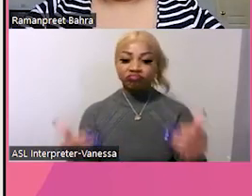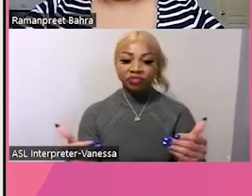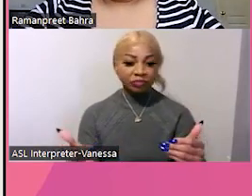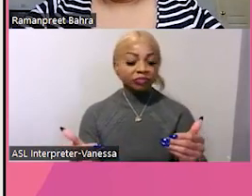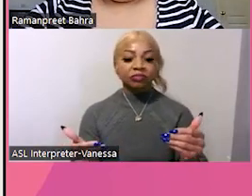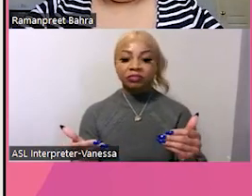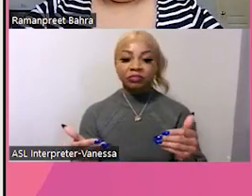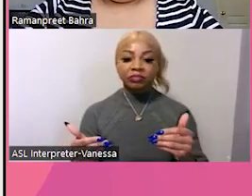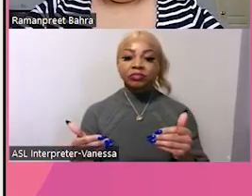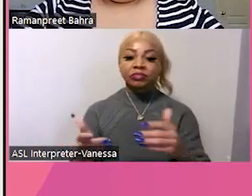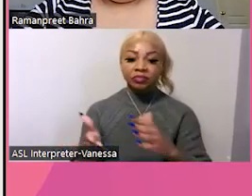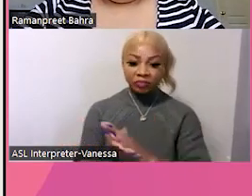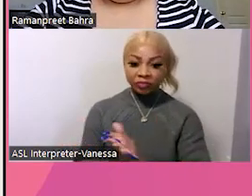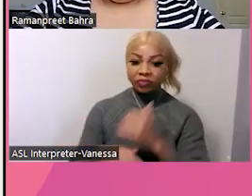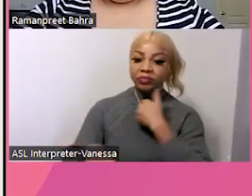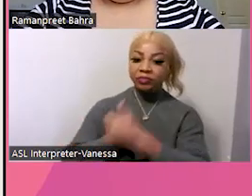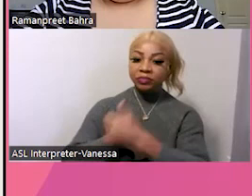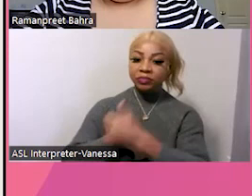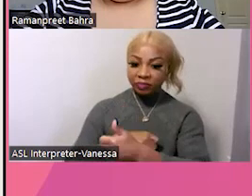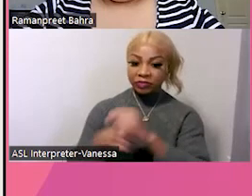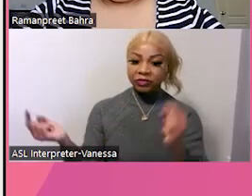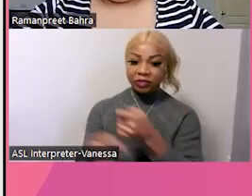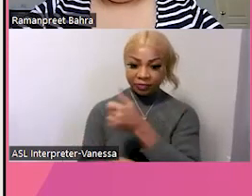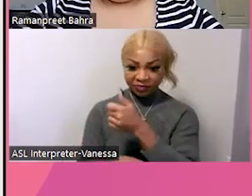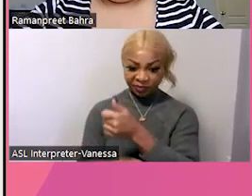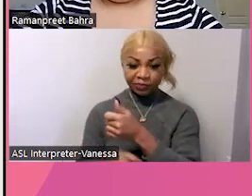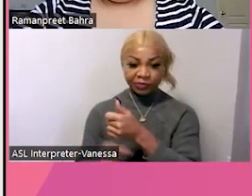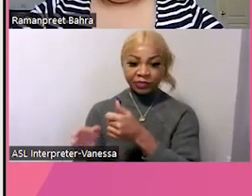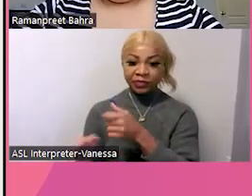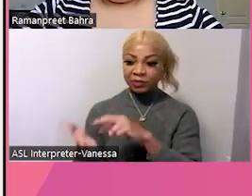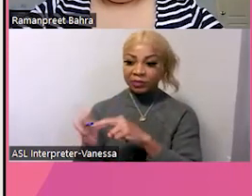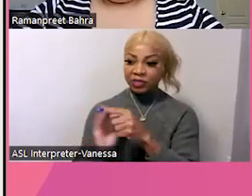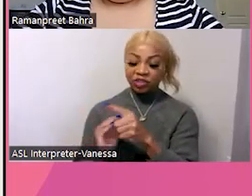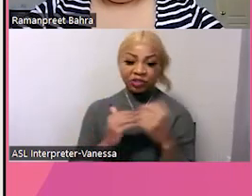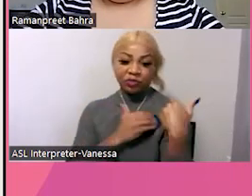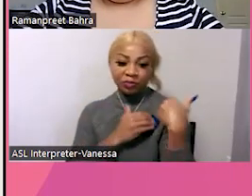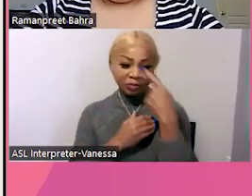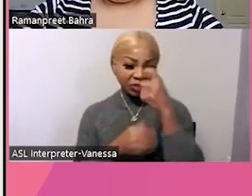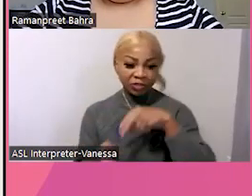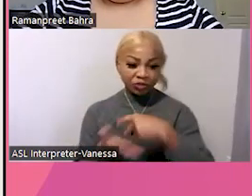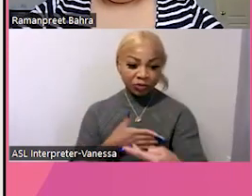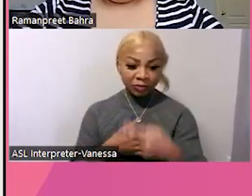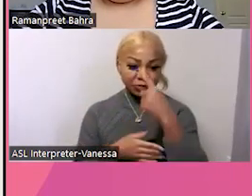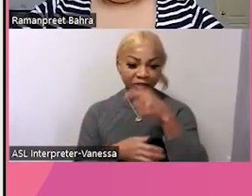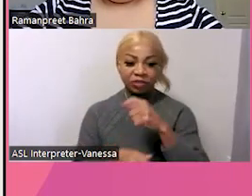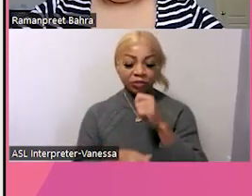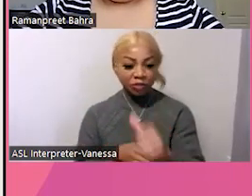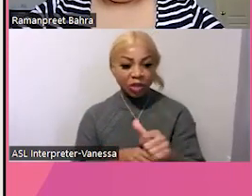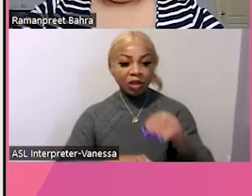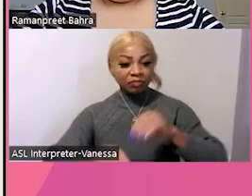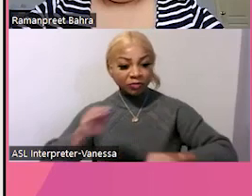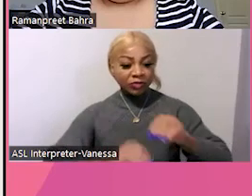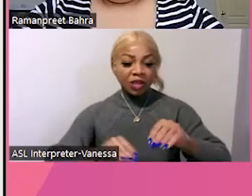évité toute discussion sur la source de la blessure et tout de suite, on a sauté aux conclusions